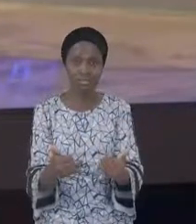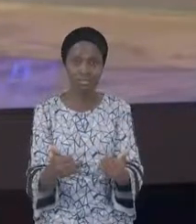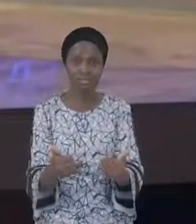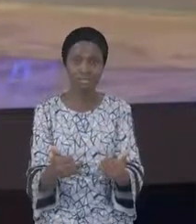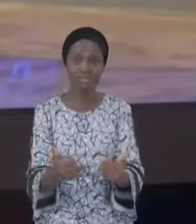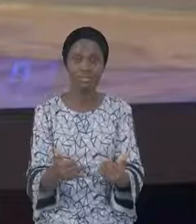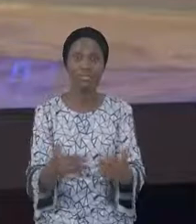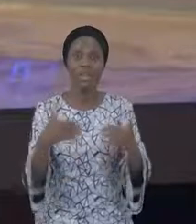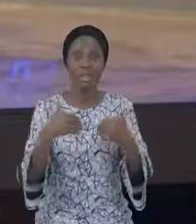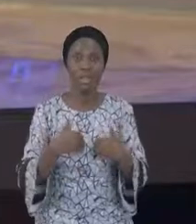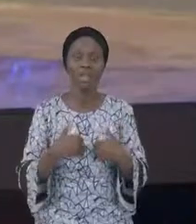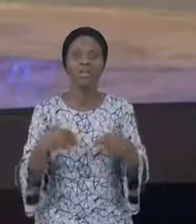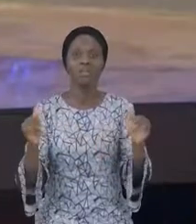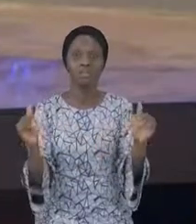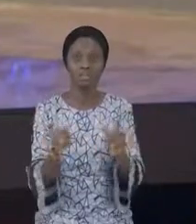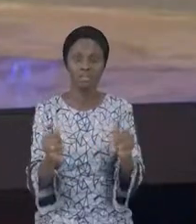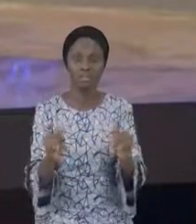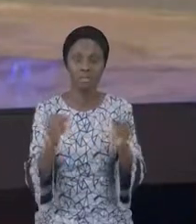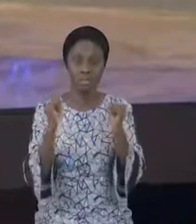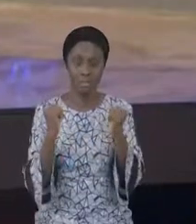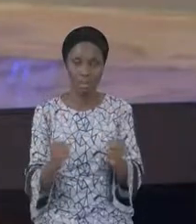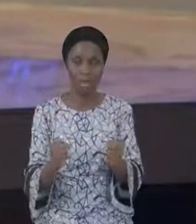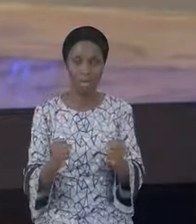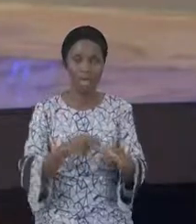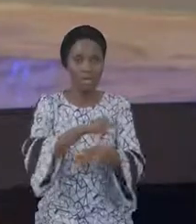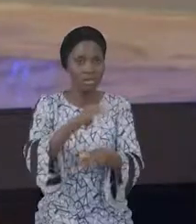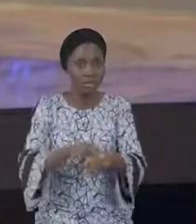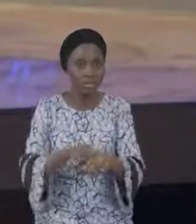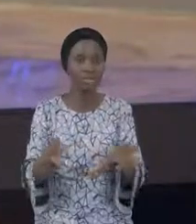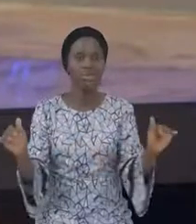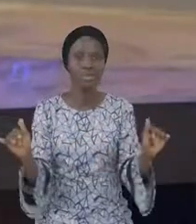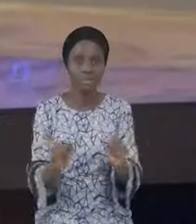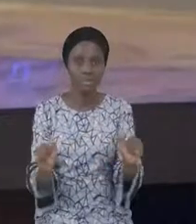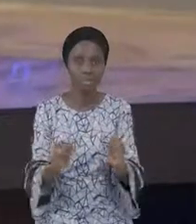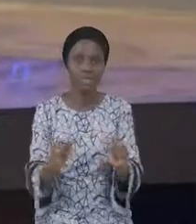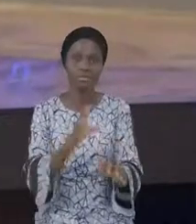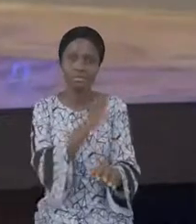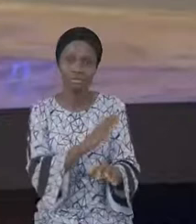la même nature, à la même puissance,